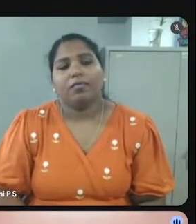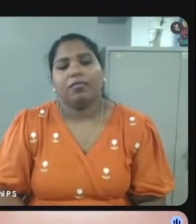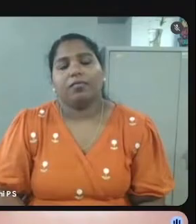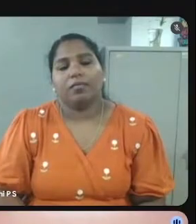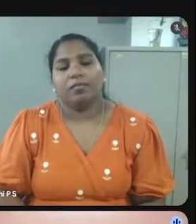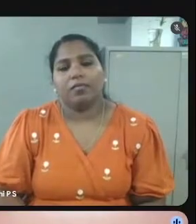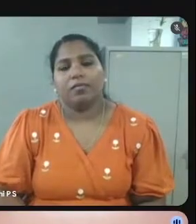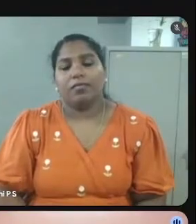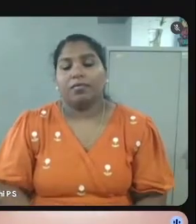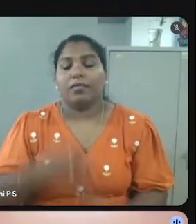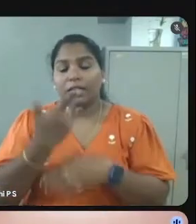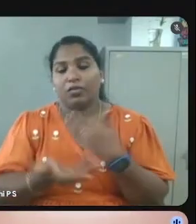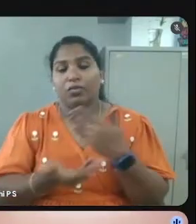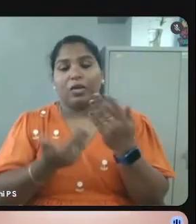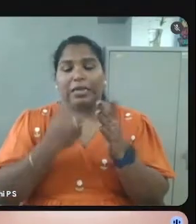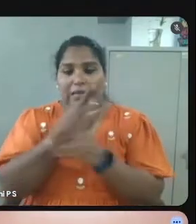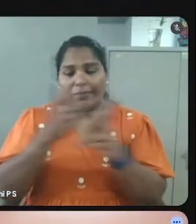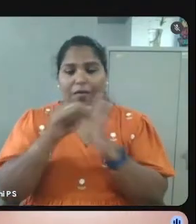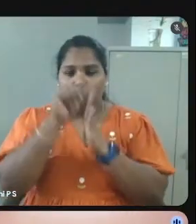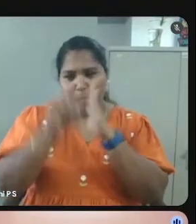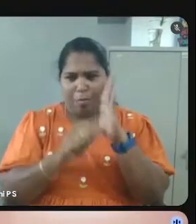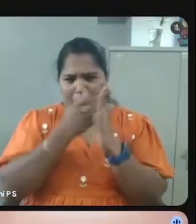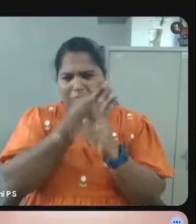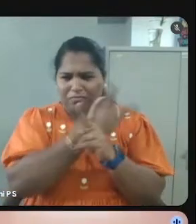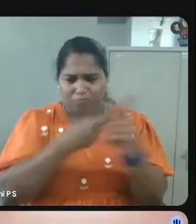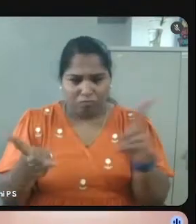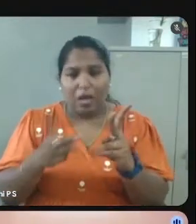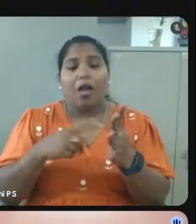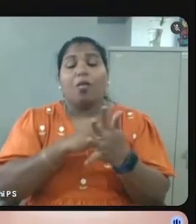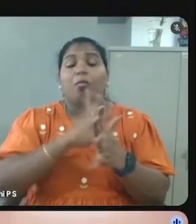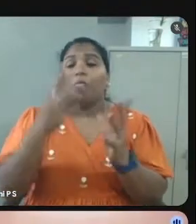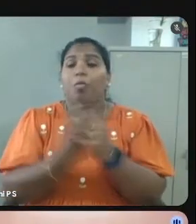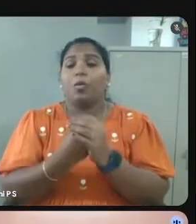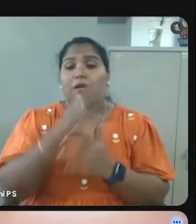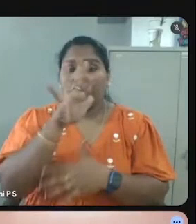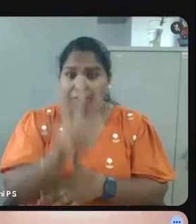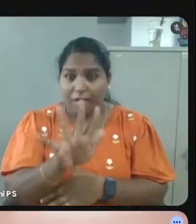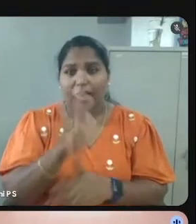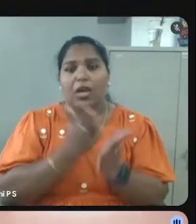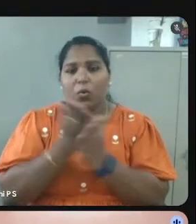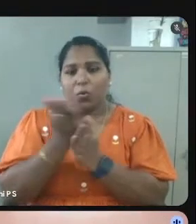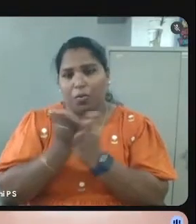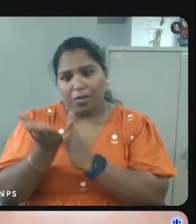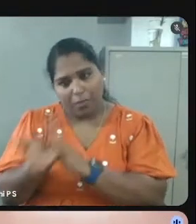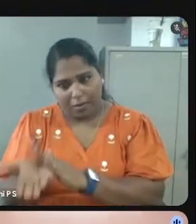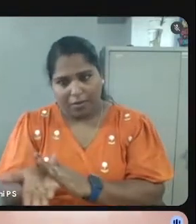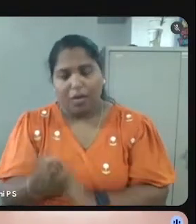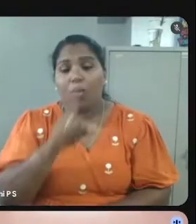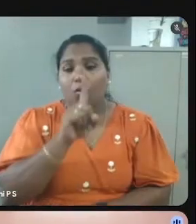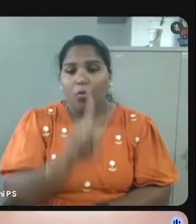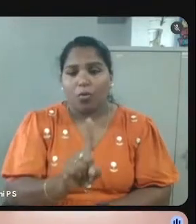ഇത് എല്ലാ മോഡൽസ് കൂടി ഓക്യുപ്പേഷണൽ തെറപ്പിസ്റ്റ് ഒരു 5 സ്ട്രാറ്റജീസ് നോക്കാൻ പോകുന്നു. ഒന്നാമത്തേത്